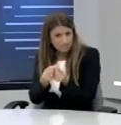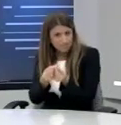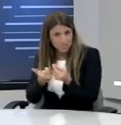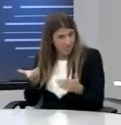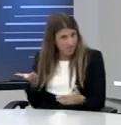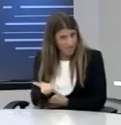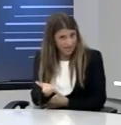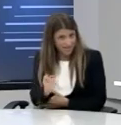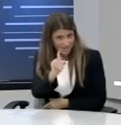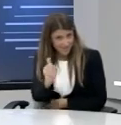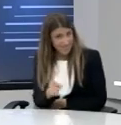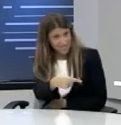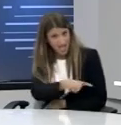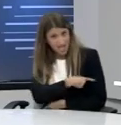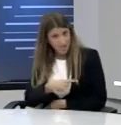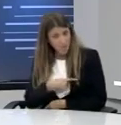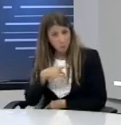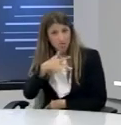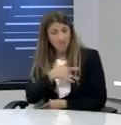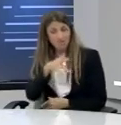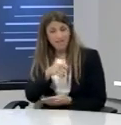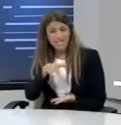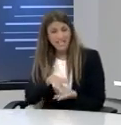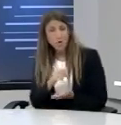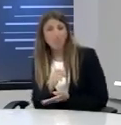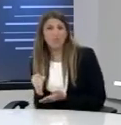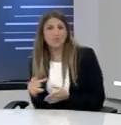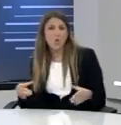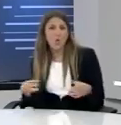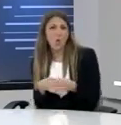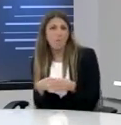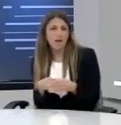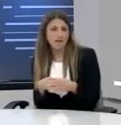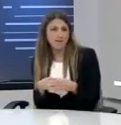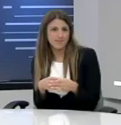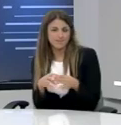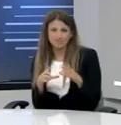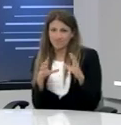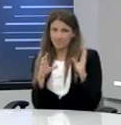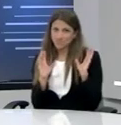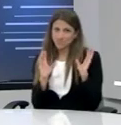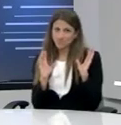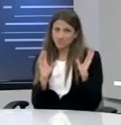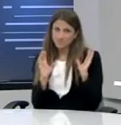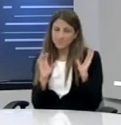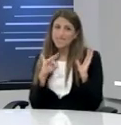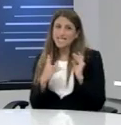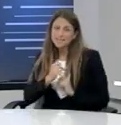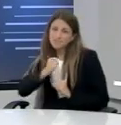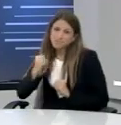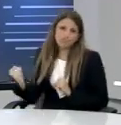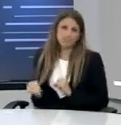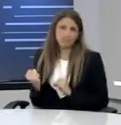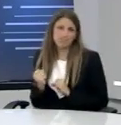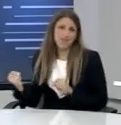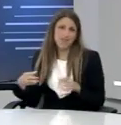καταγγείλετε εσείς ως ηγέτης της κέντρο-δεξιάς και όχι μιας παράταξης που φλερτάρει με την ακραία δεξιά?